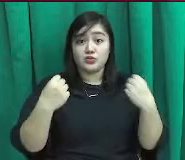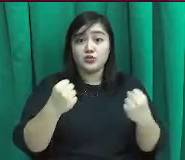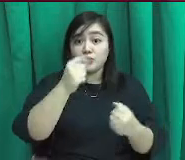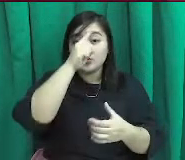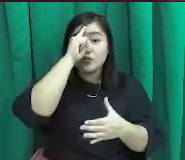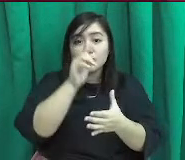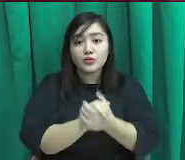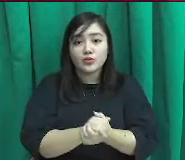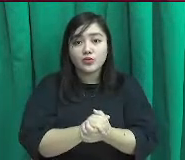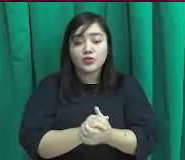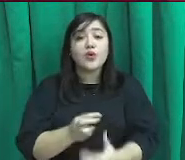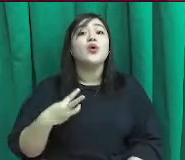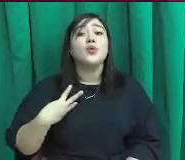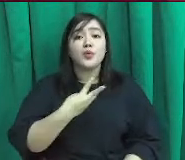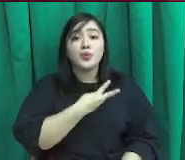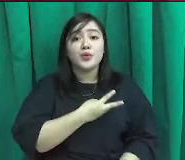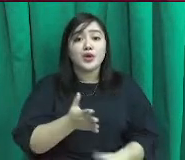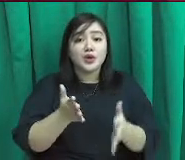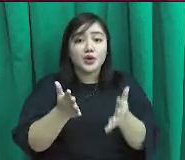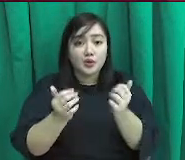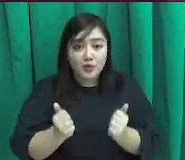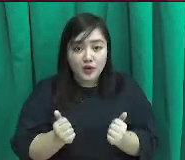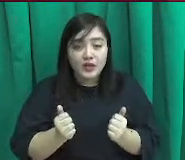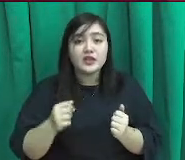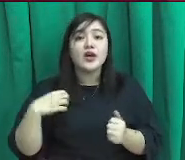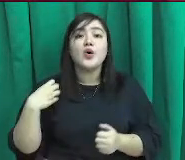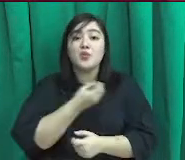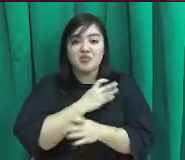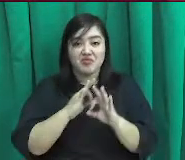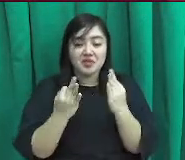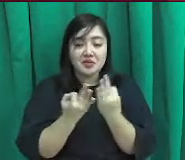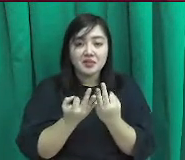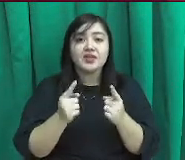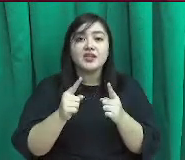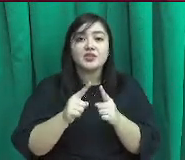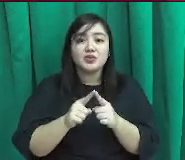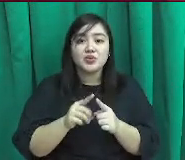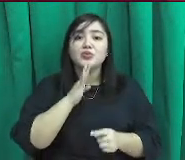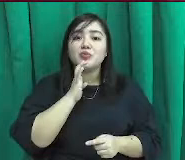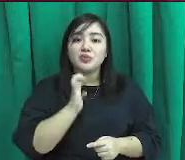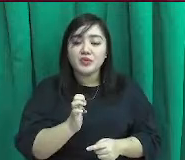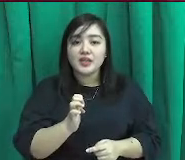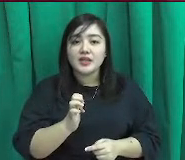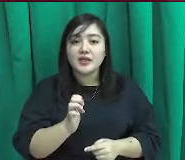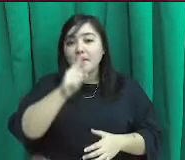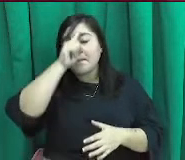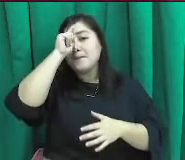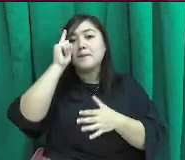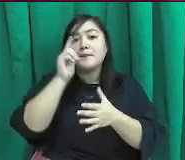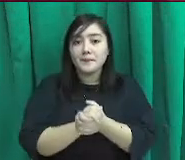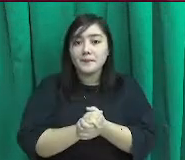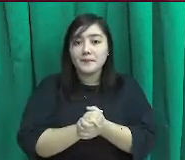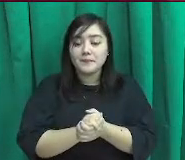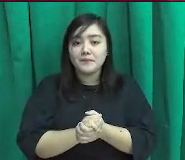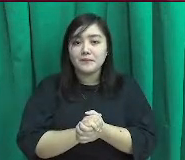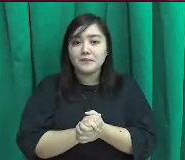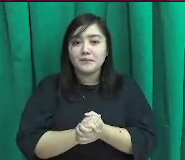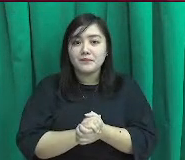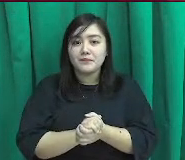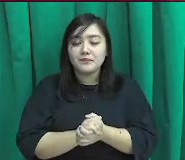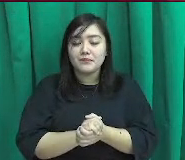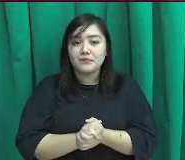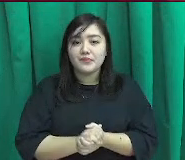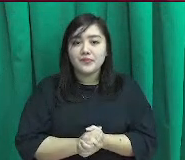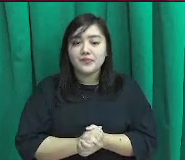be convicted by our emotional push. Salungat yun, mga kapatid. Hindi po pwede yun. Inulit ko, mga tatay,